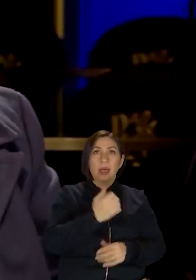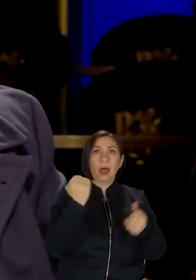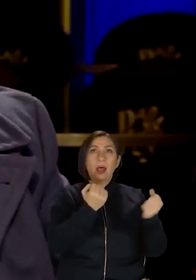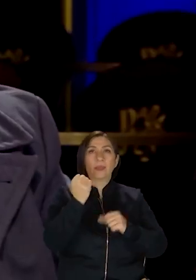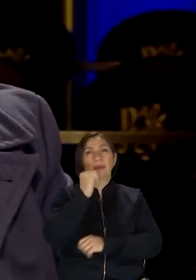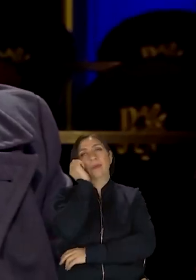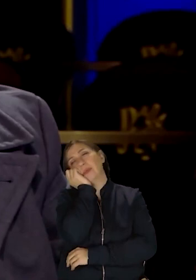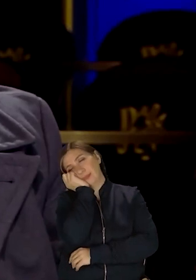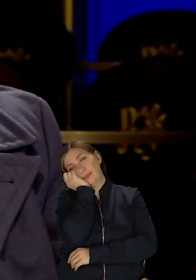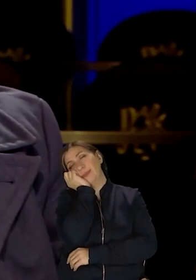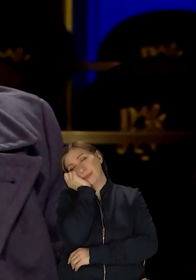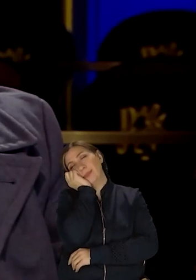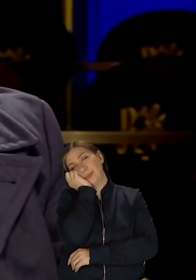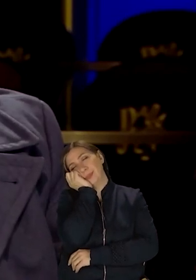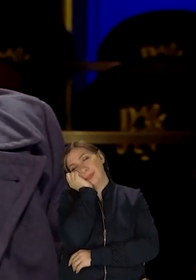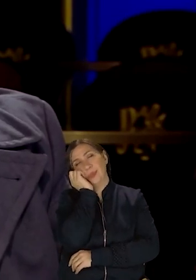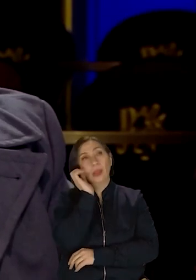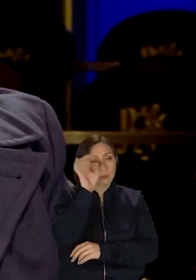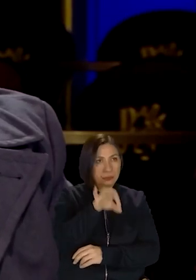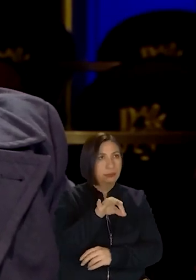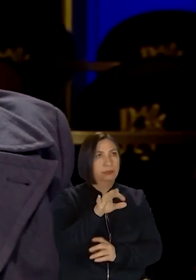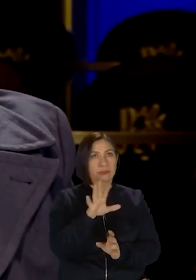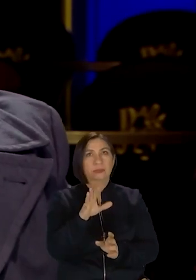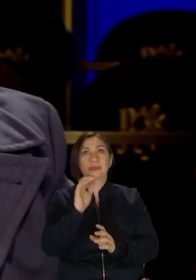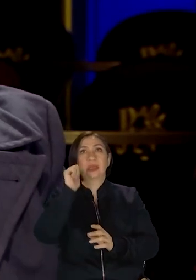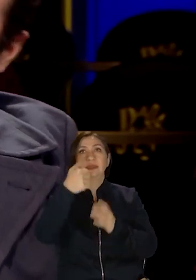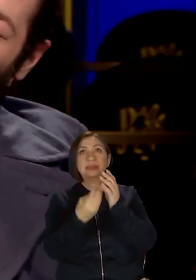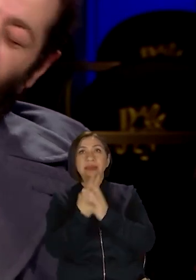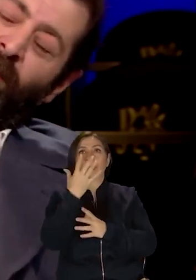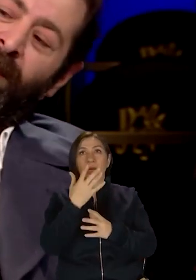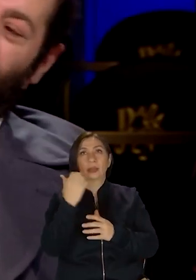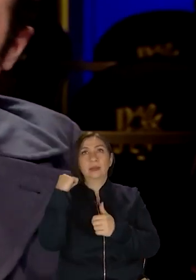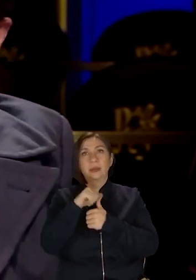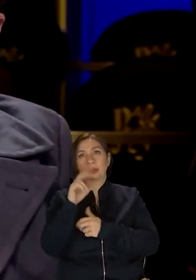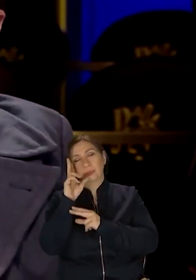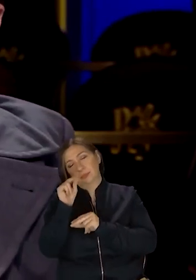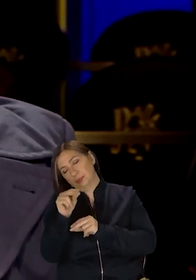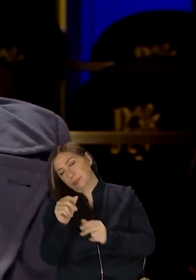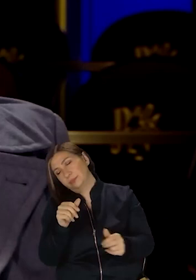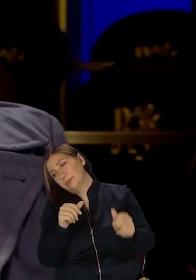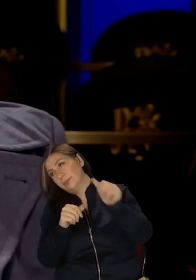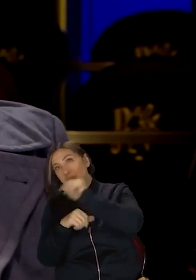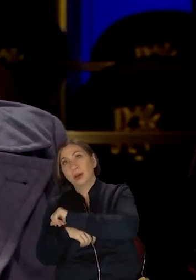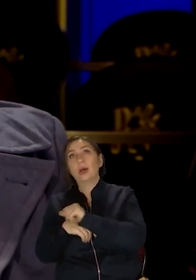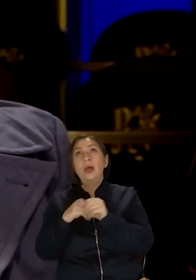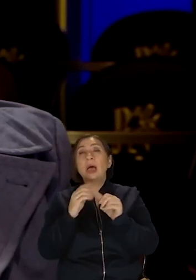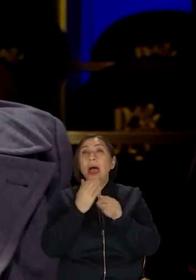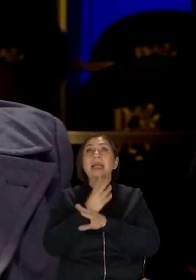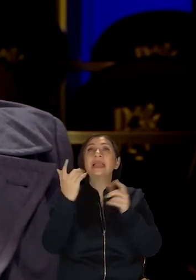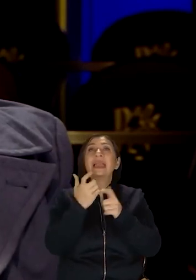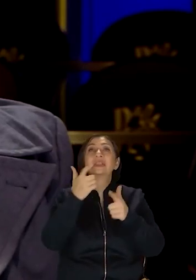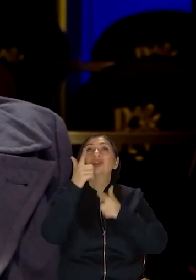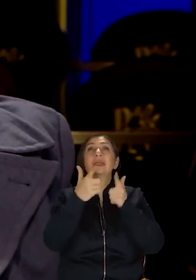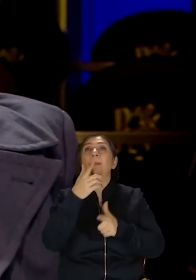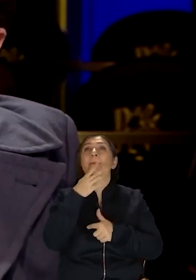hani uyumak suretiyle filan gittik. Ertesi sabah 9'da filan yine uyumak suretiyle döndüğümüz için hakikaten tam olarak bilmiyorum